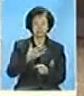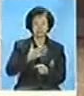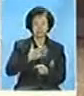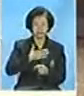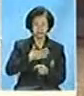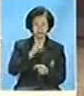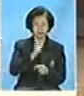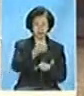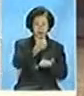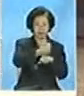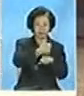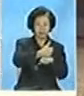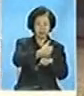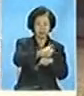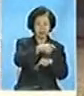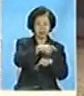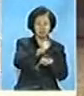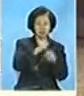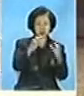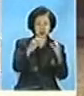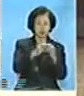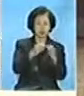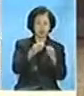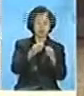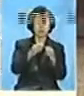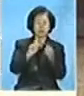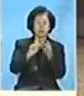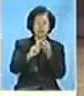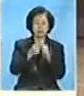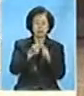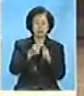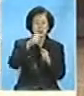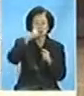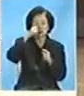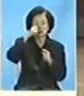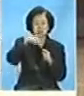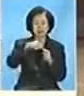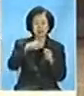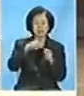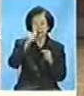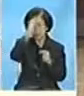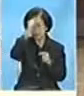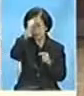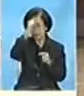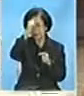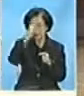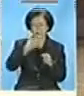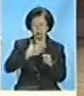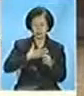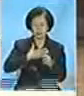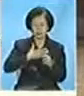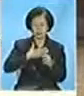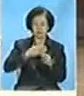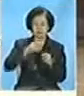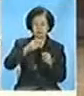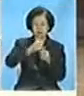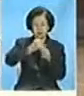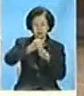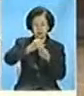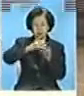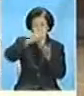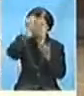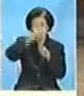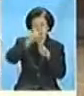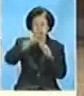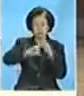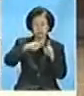กลุ่มมิตรภาพไทยอินเดียเนื่องจากผมได้รับการจบการศึกษามาจากประเทศอินเดียผ